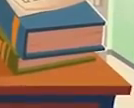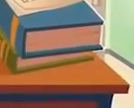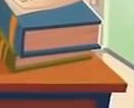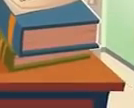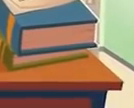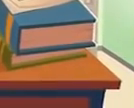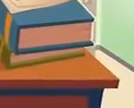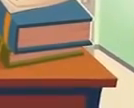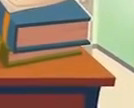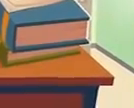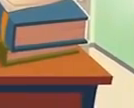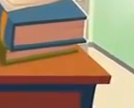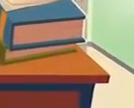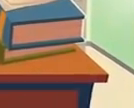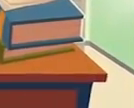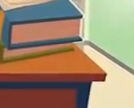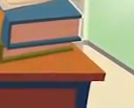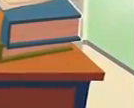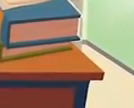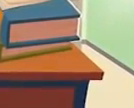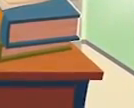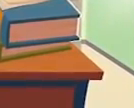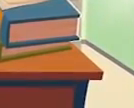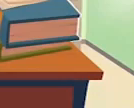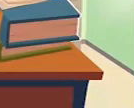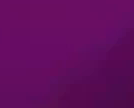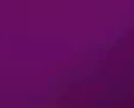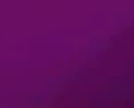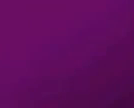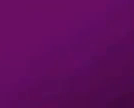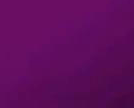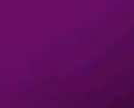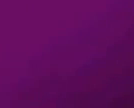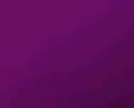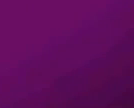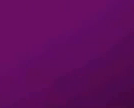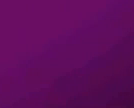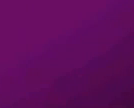partasidayoq ularni gaplashishga urinish sizning yorqin kelajagingizni ta'minlaydi.